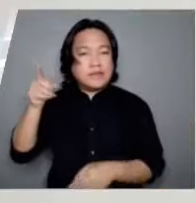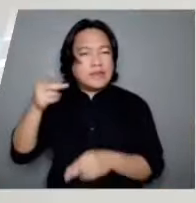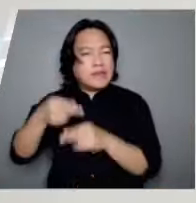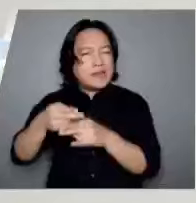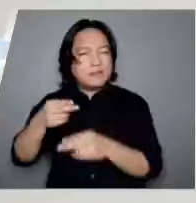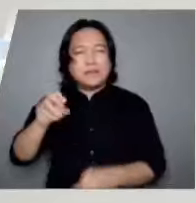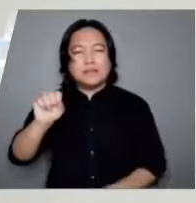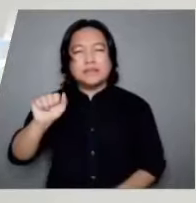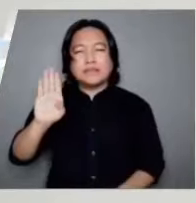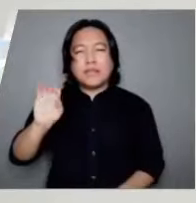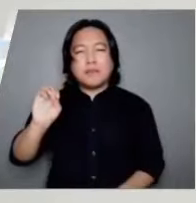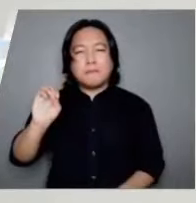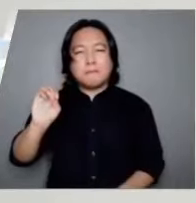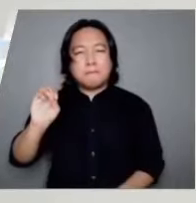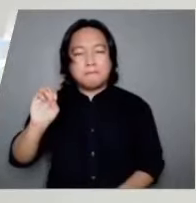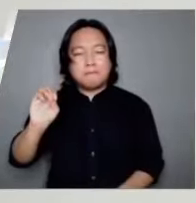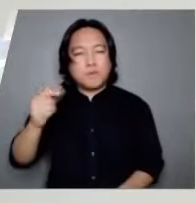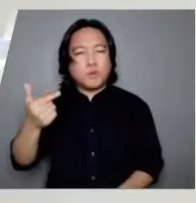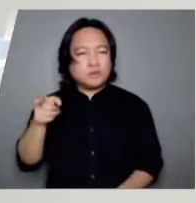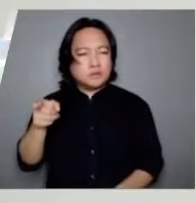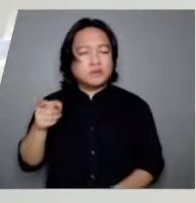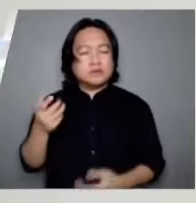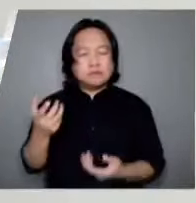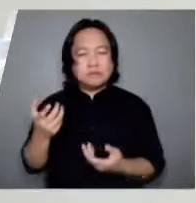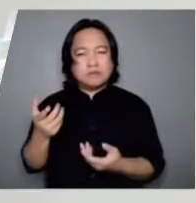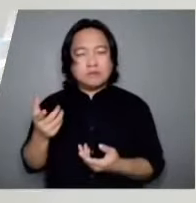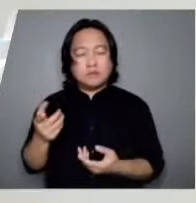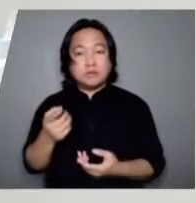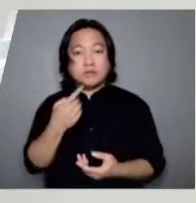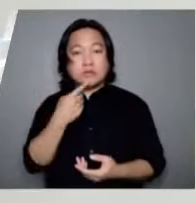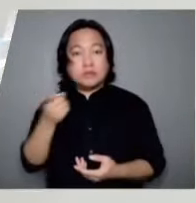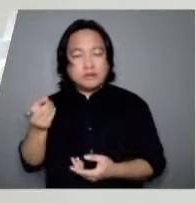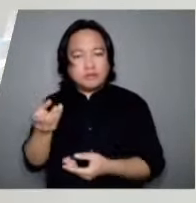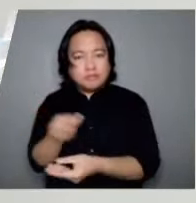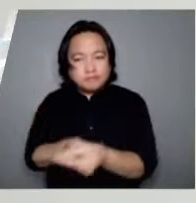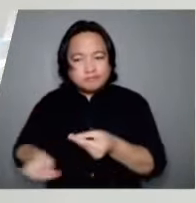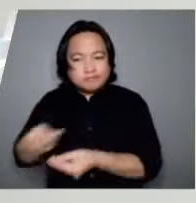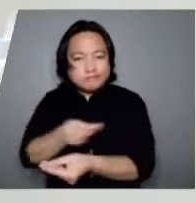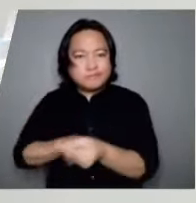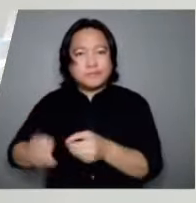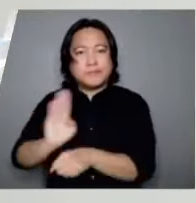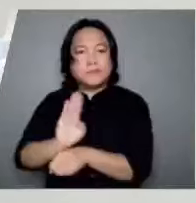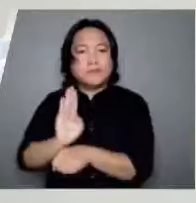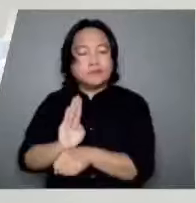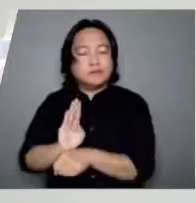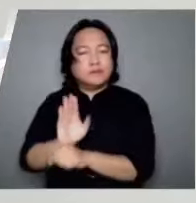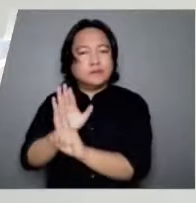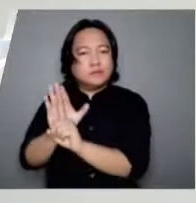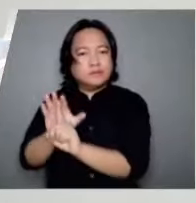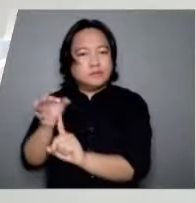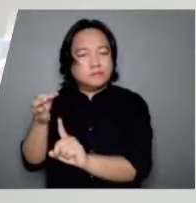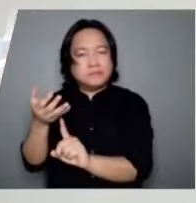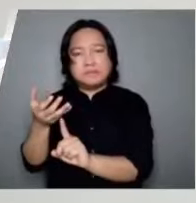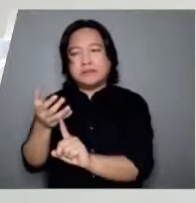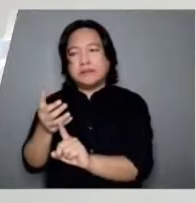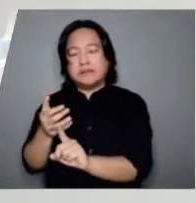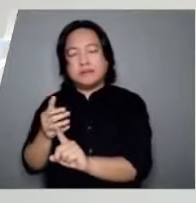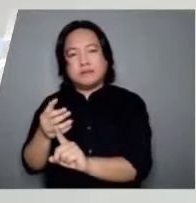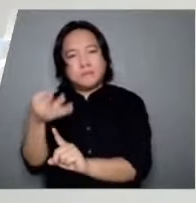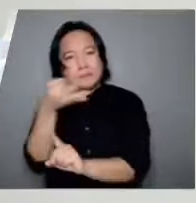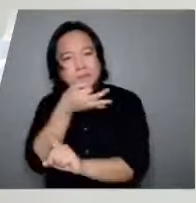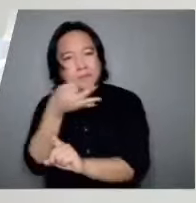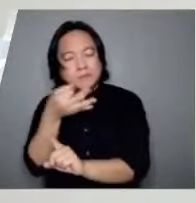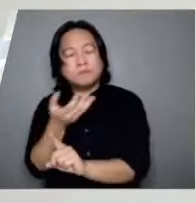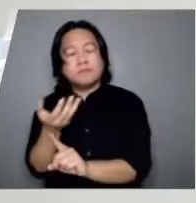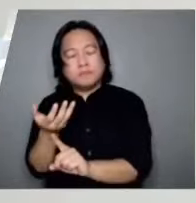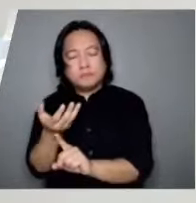time, nagtratransact sila ng business, ng illegal business nila. And yun nga, inabot